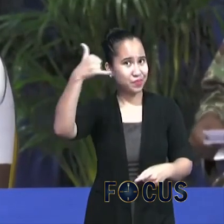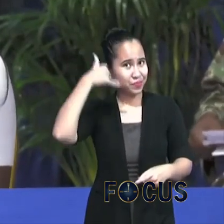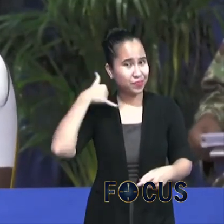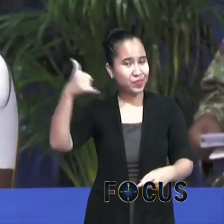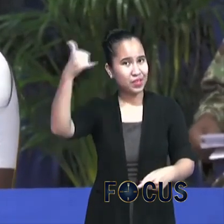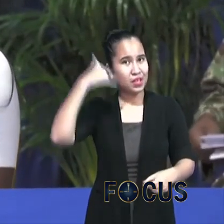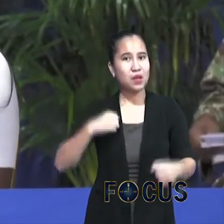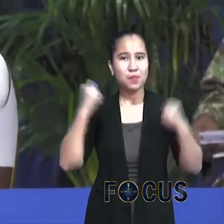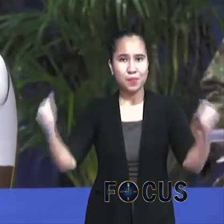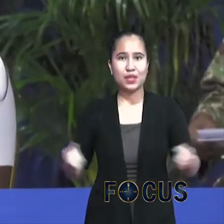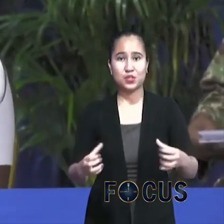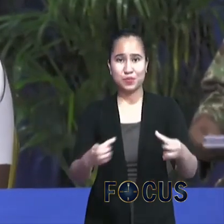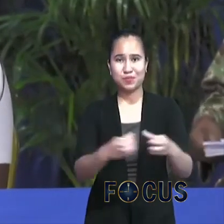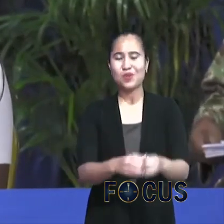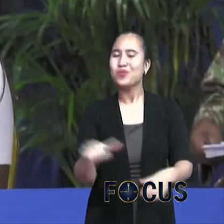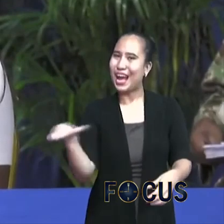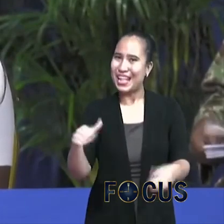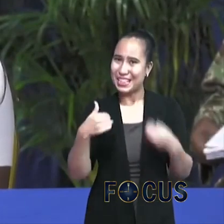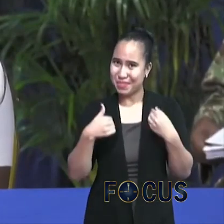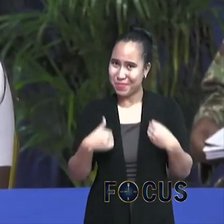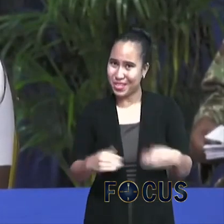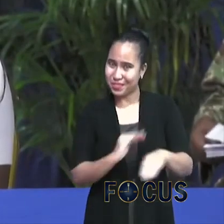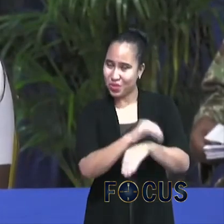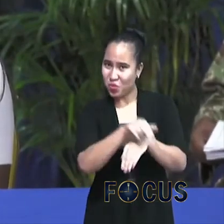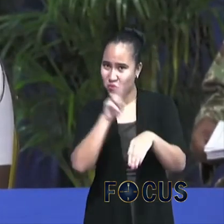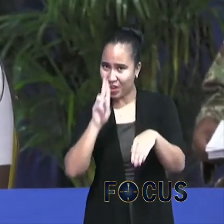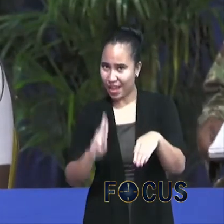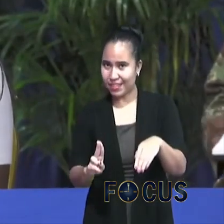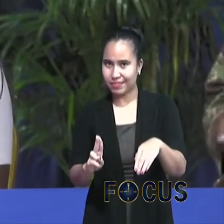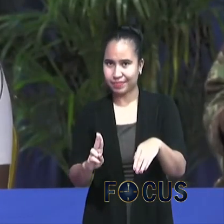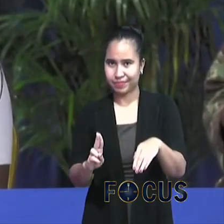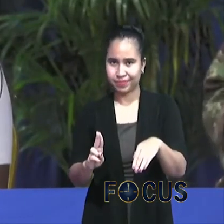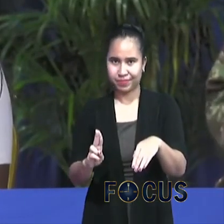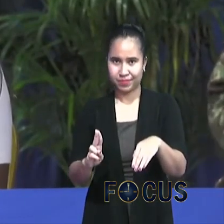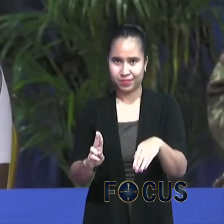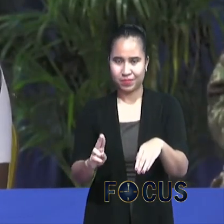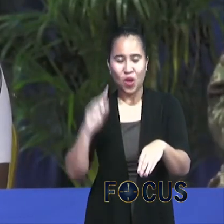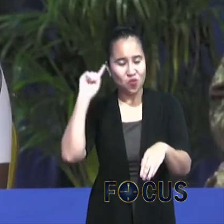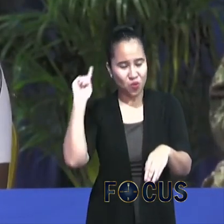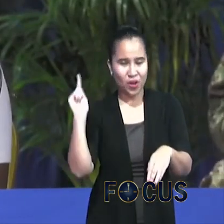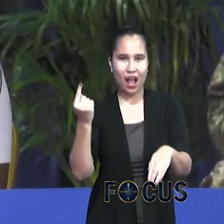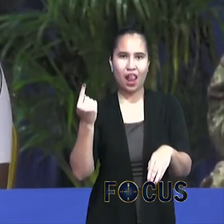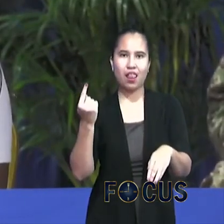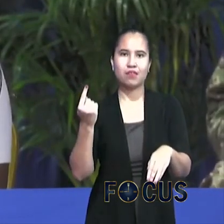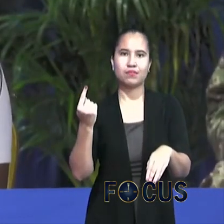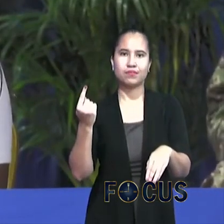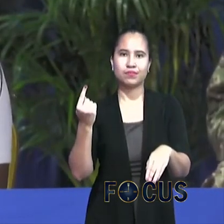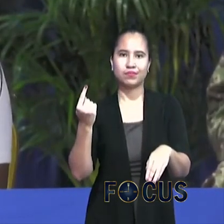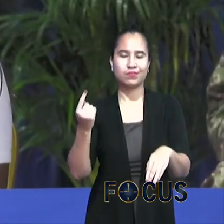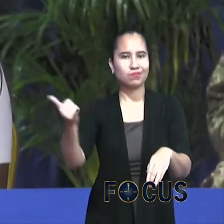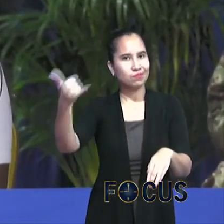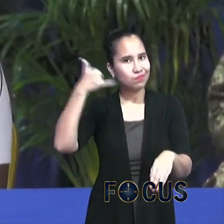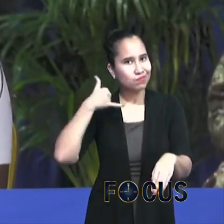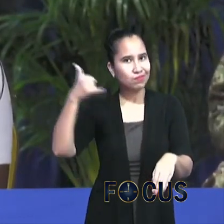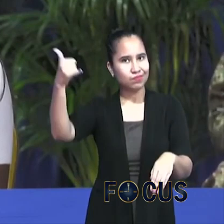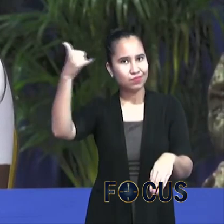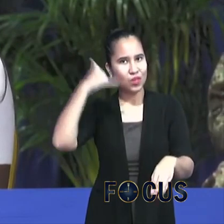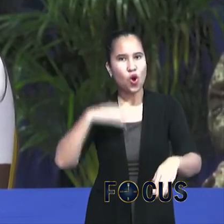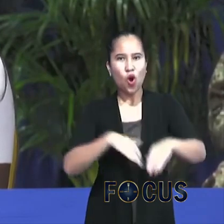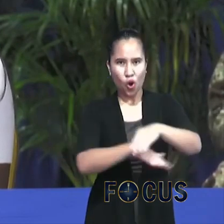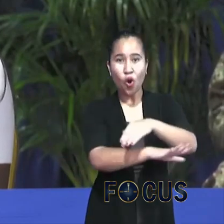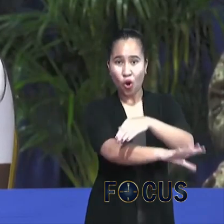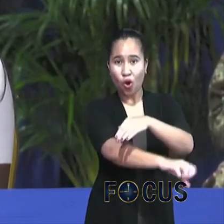managementteam, maar ook naar andere functionarissen binnen de overheid. En met name telefoontjes van